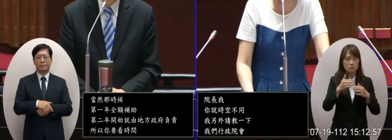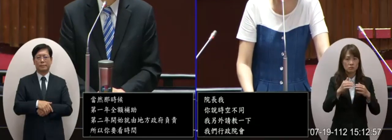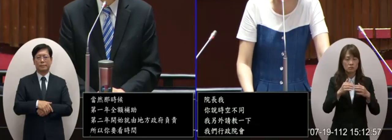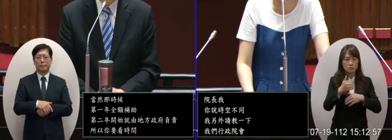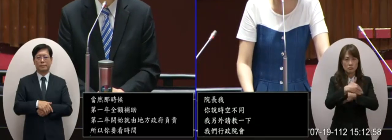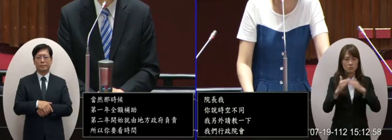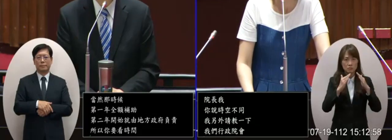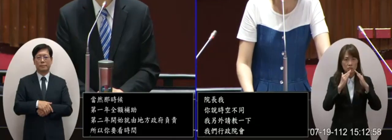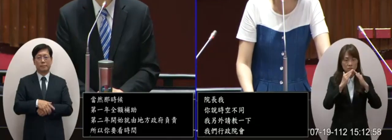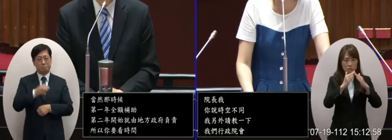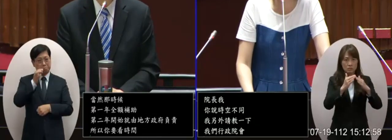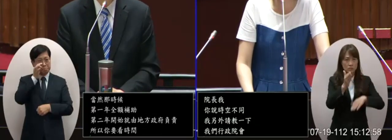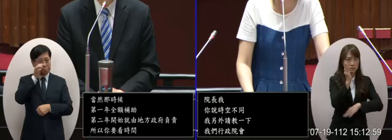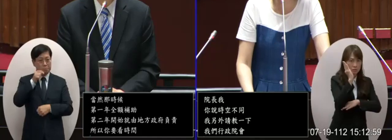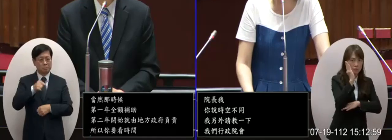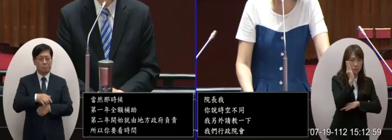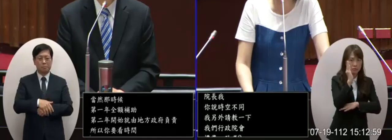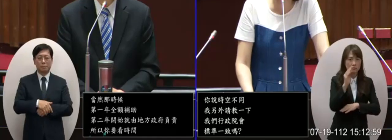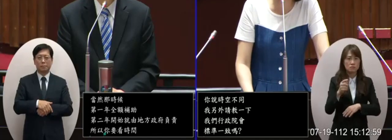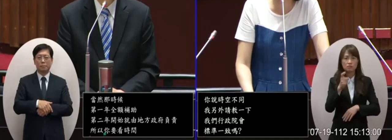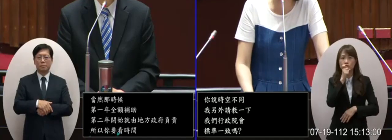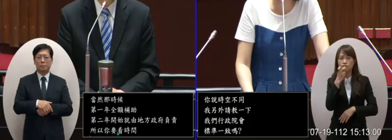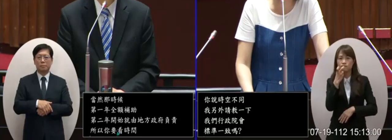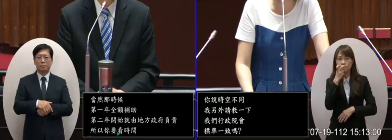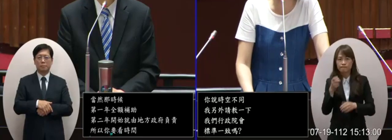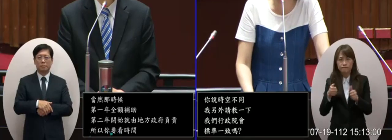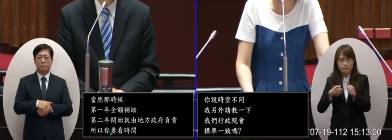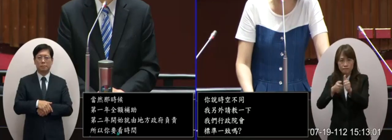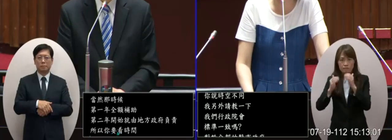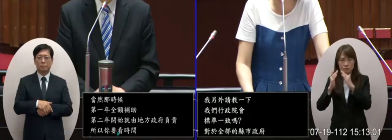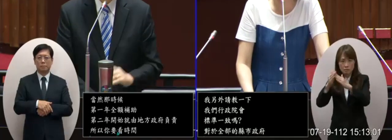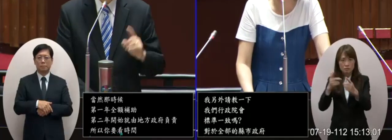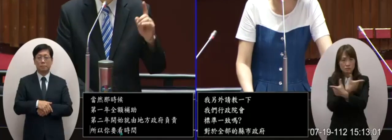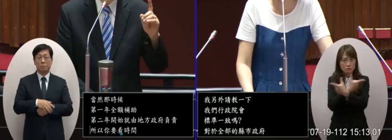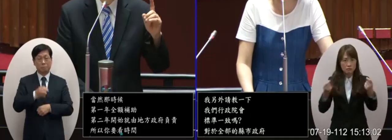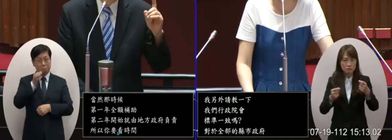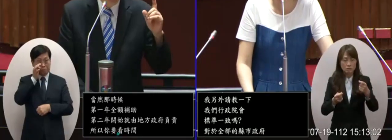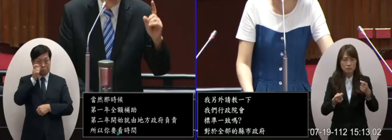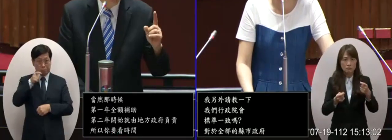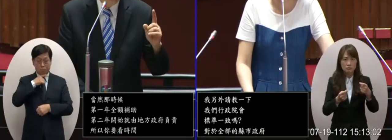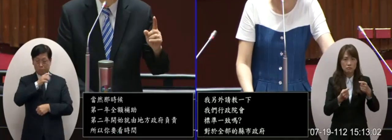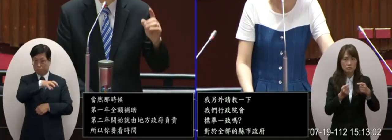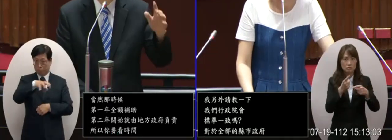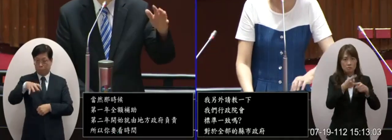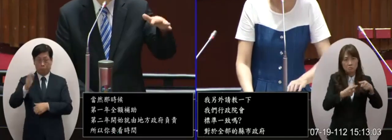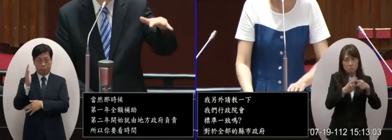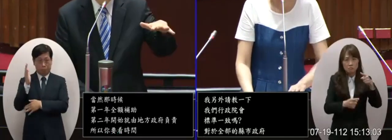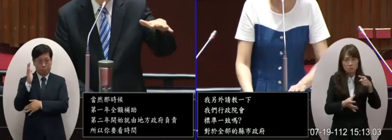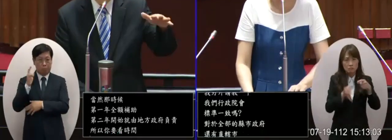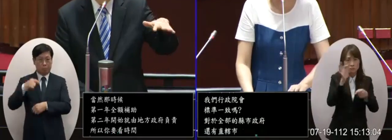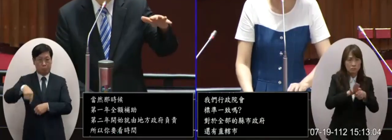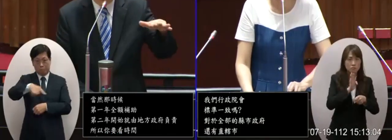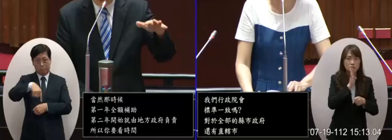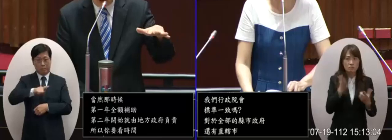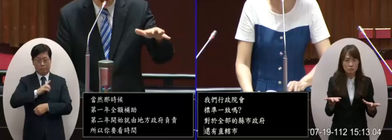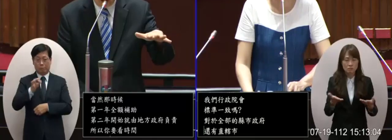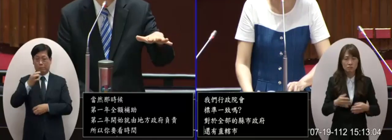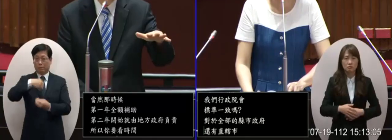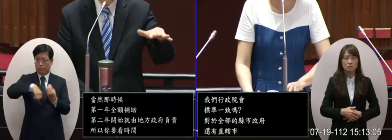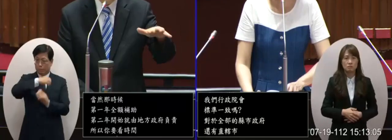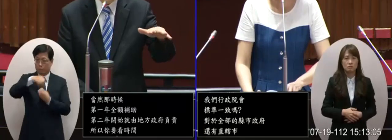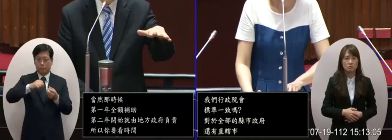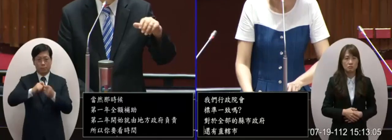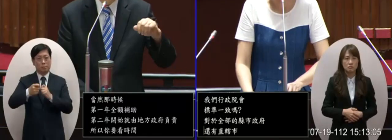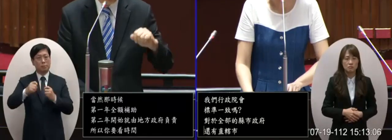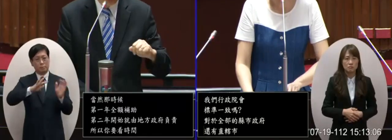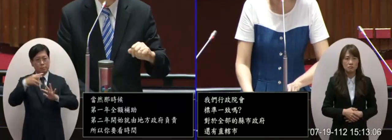还有直辖市， 只要看这个 都是半数补助吗？ 只要看这一个政府地方政府它的财税状